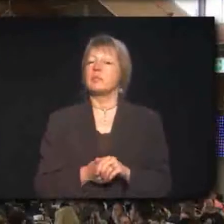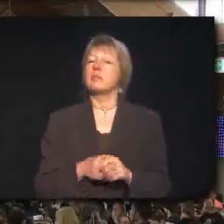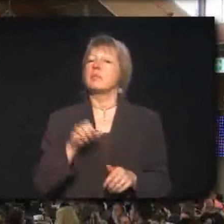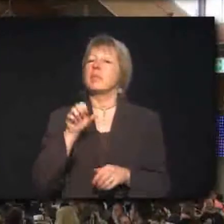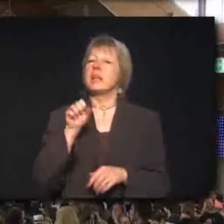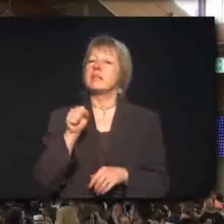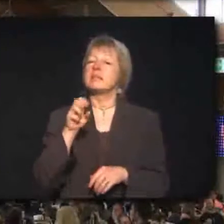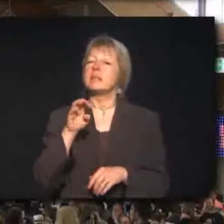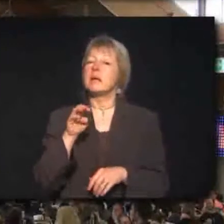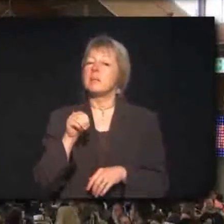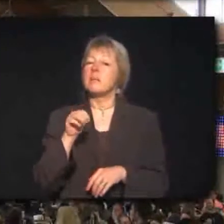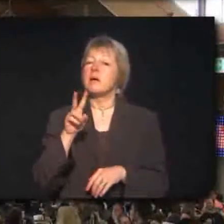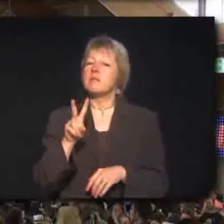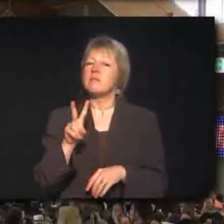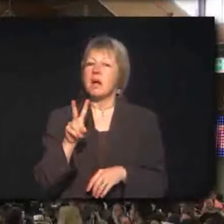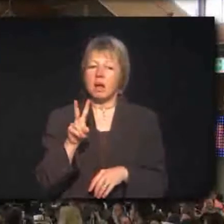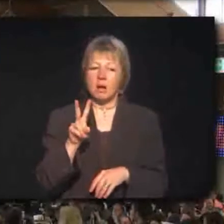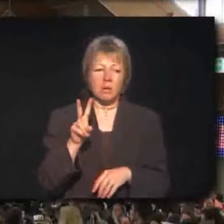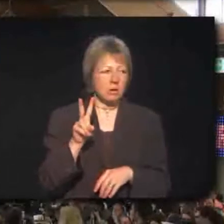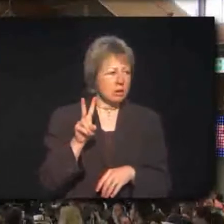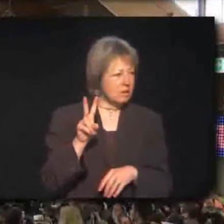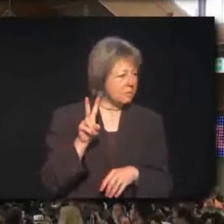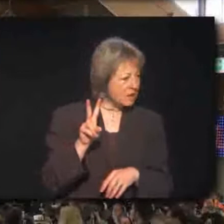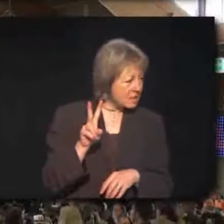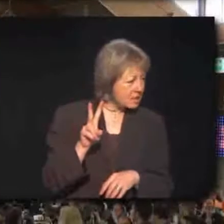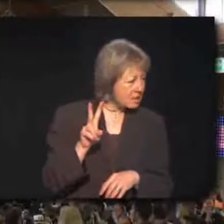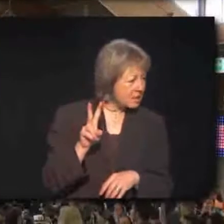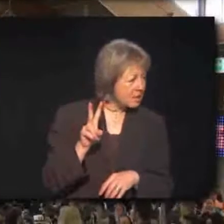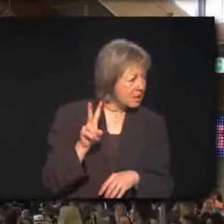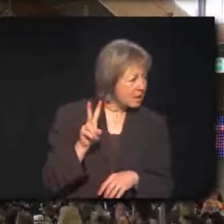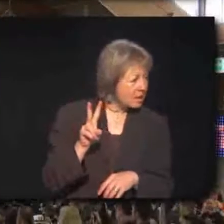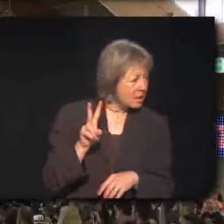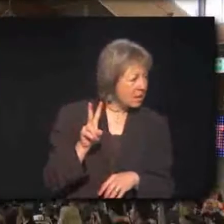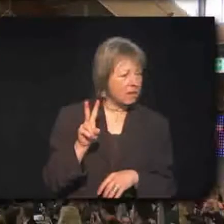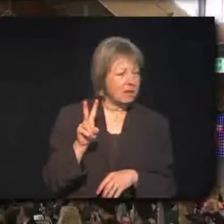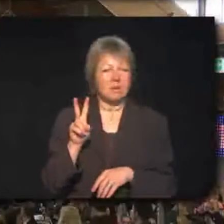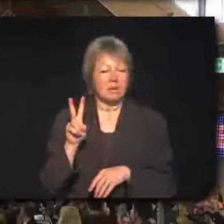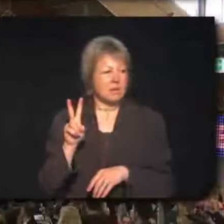SMV einen mit dem WPT gleichgestelltes Organ sein